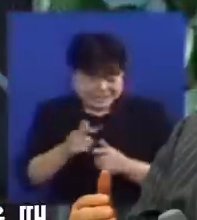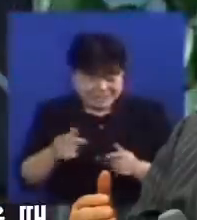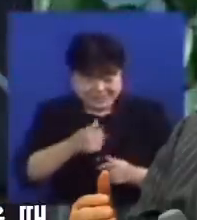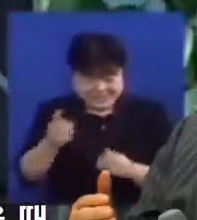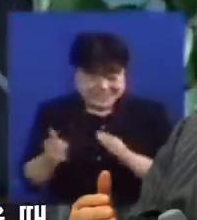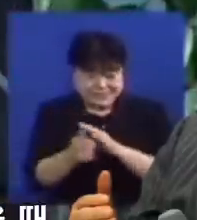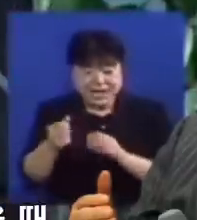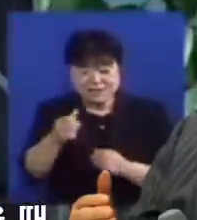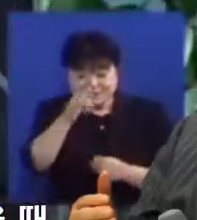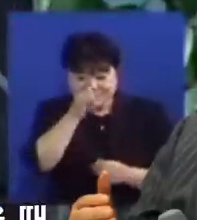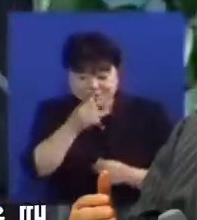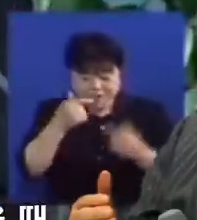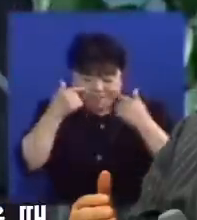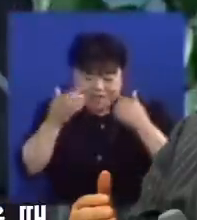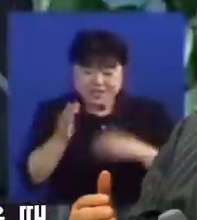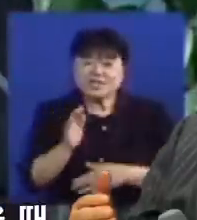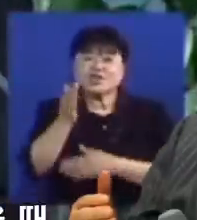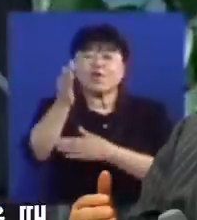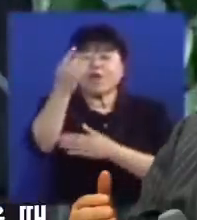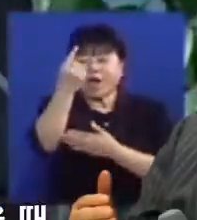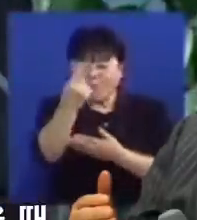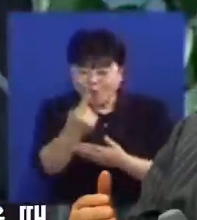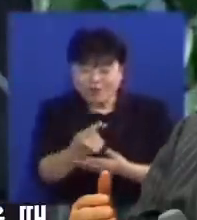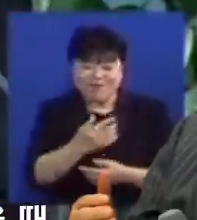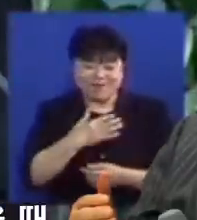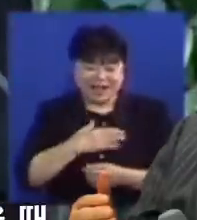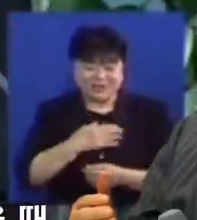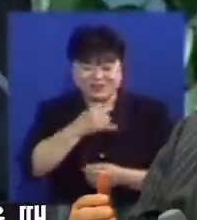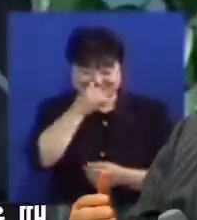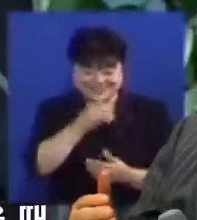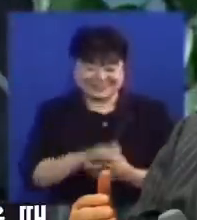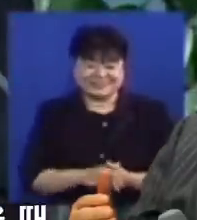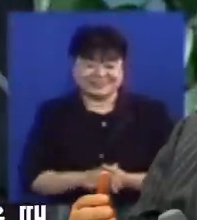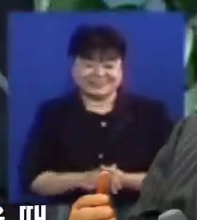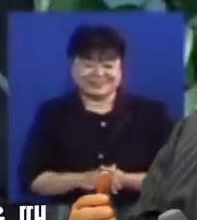있으면 반드시 영광이 다가온다는 것을 알고 있습니다.